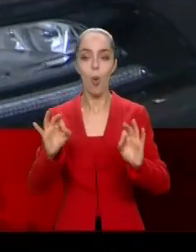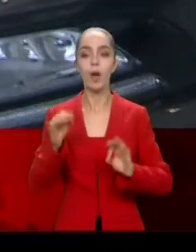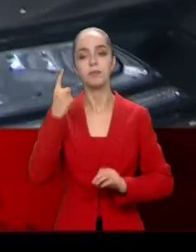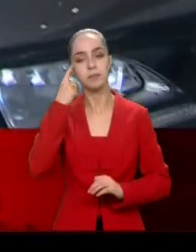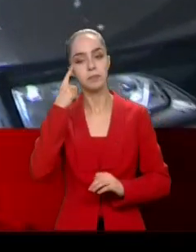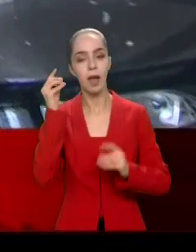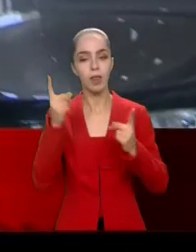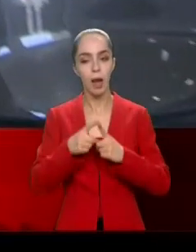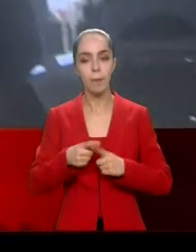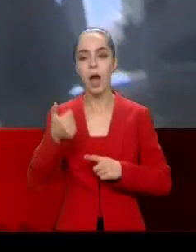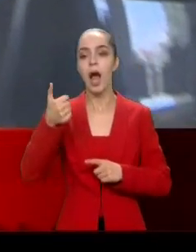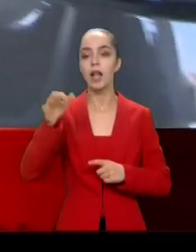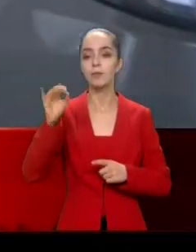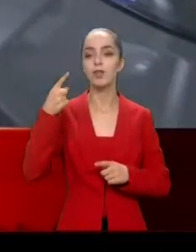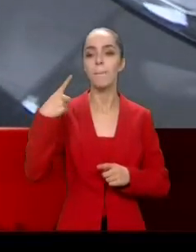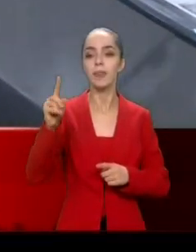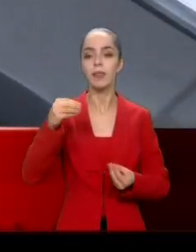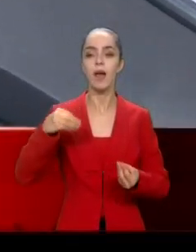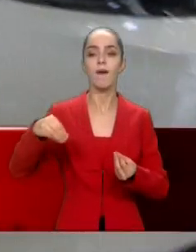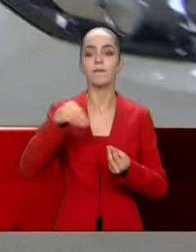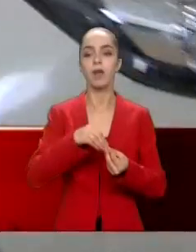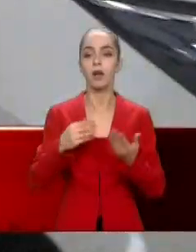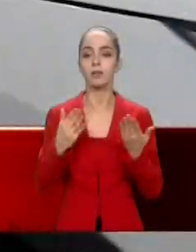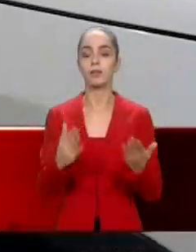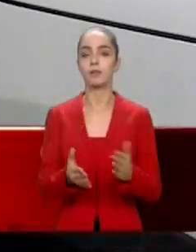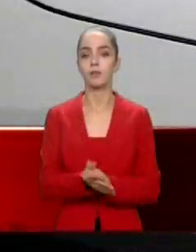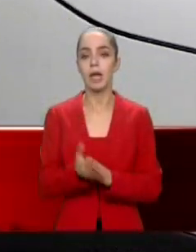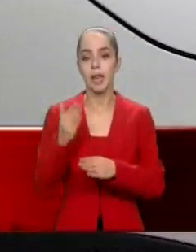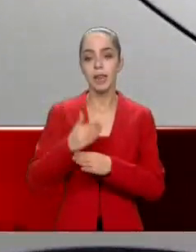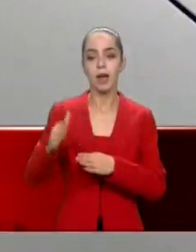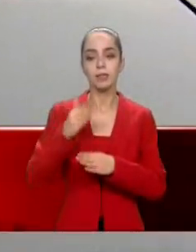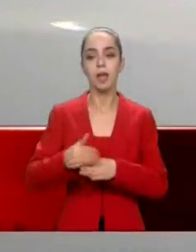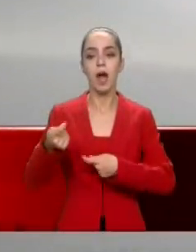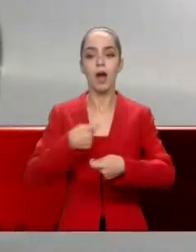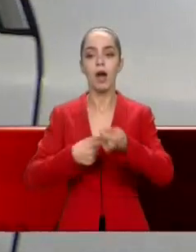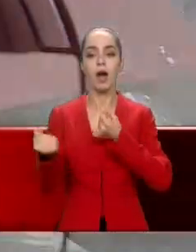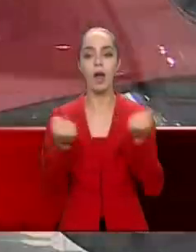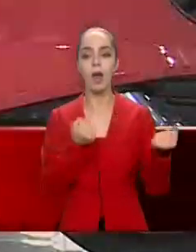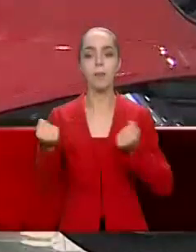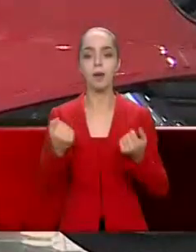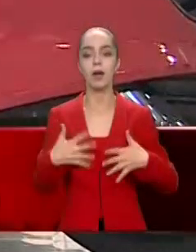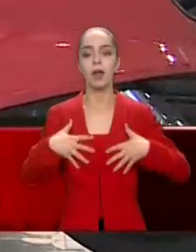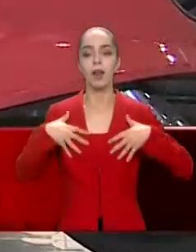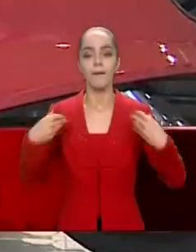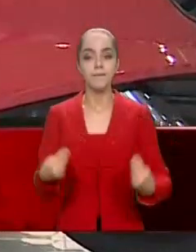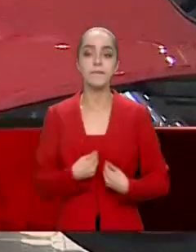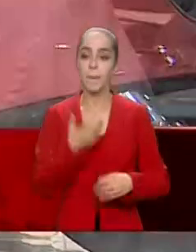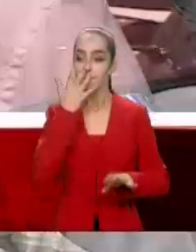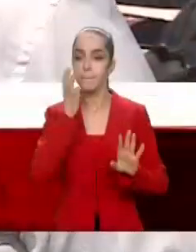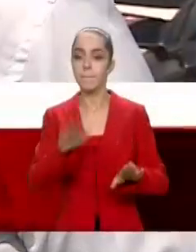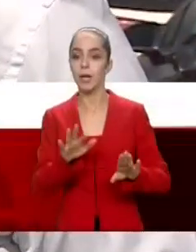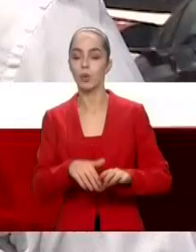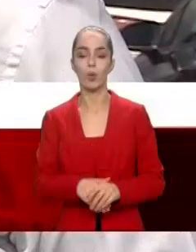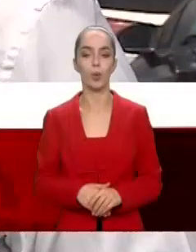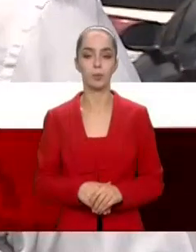olarak bir 60 bin lira civarında müşteri faiz öder. Taksit imkanının otomobil piyasasına can suyu olması bekleniyor. Bir